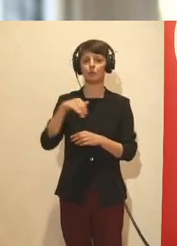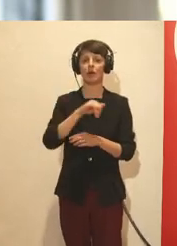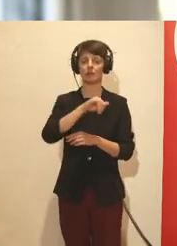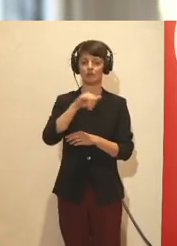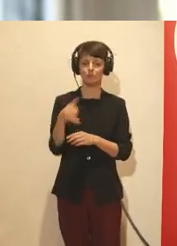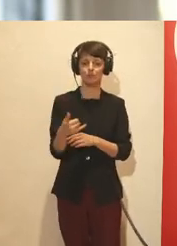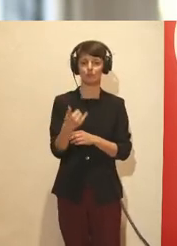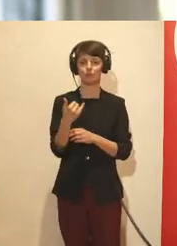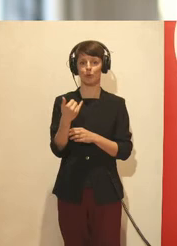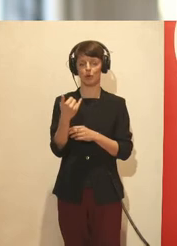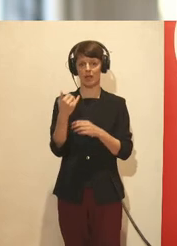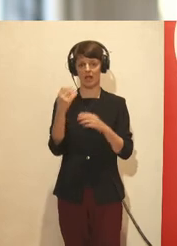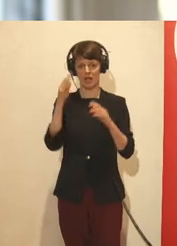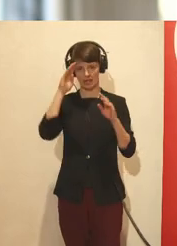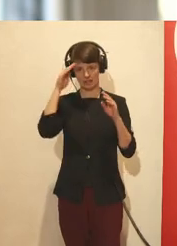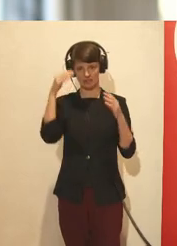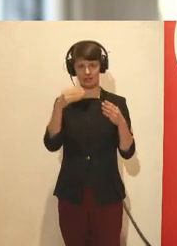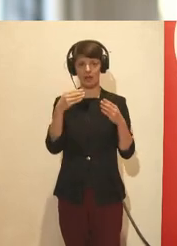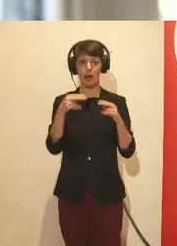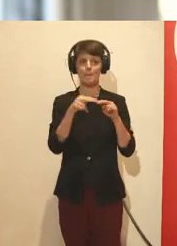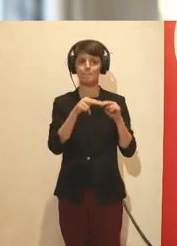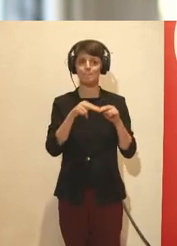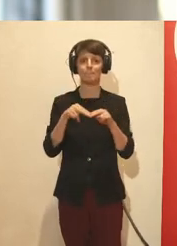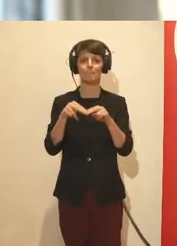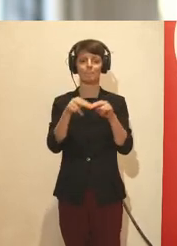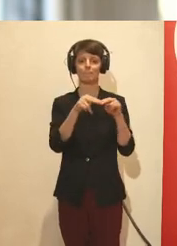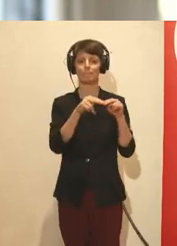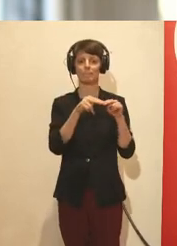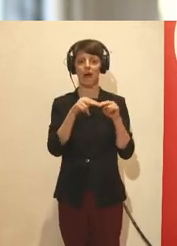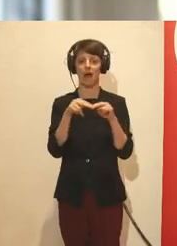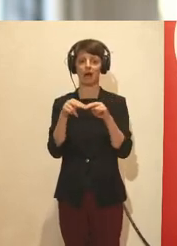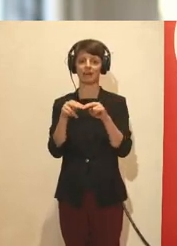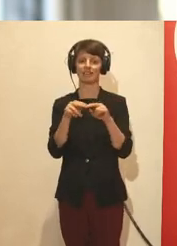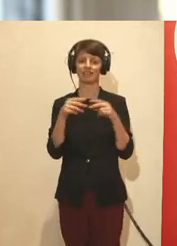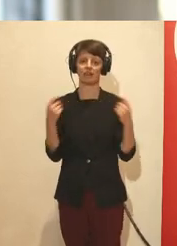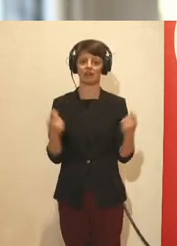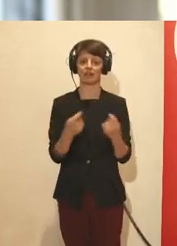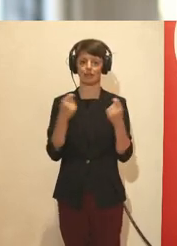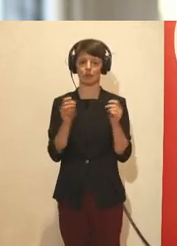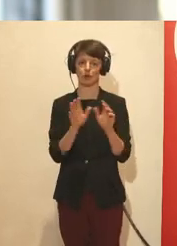selbst dieses projekt 8